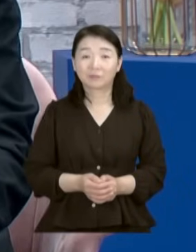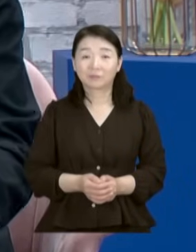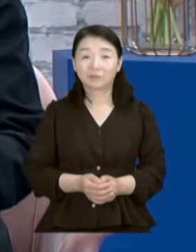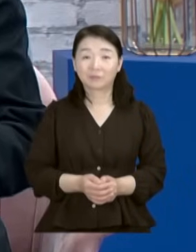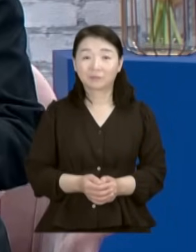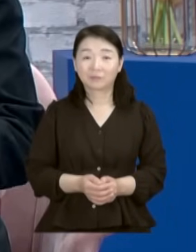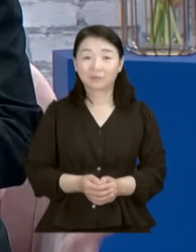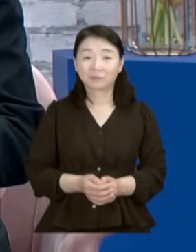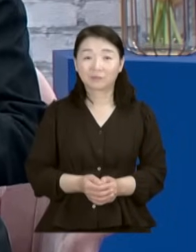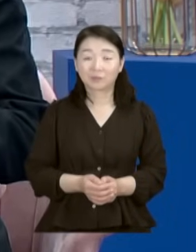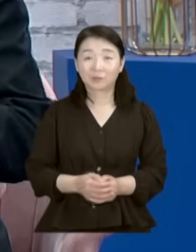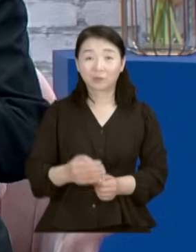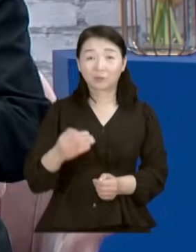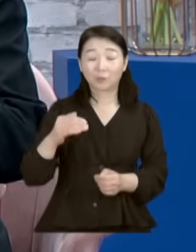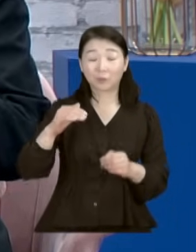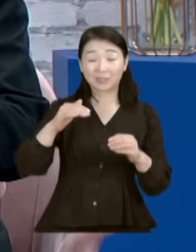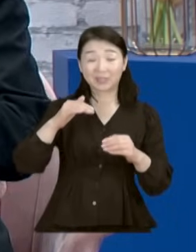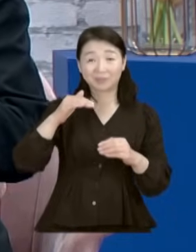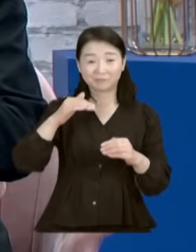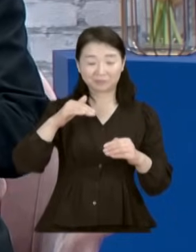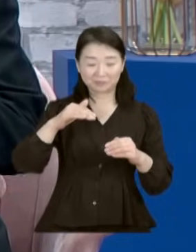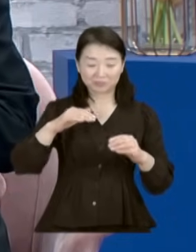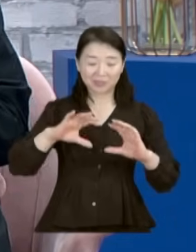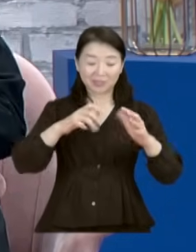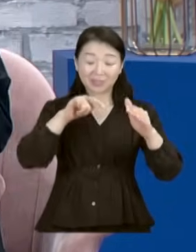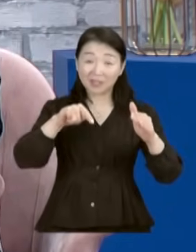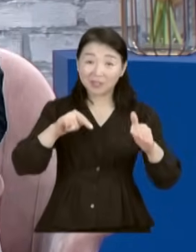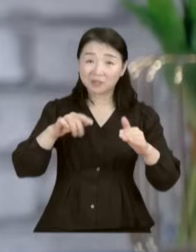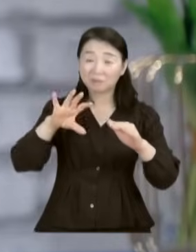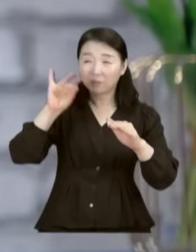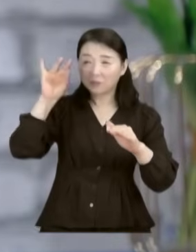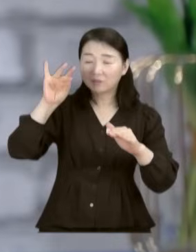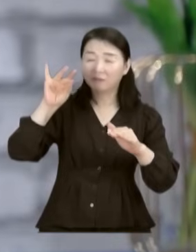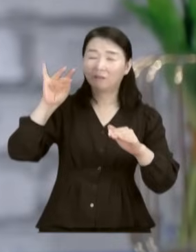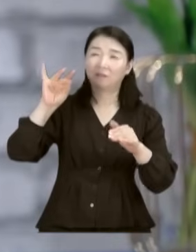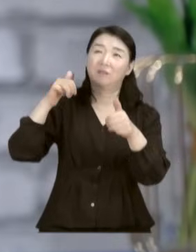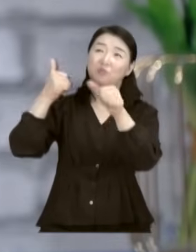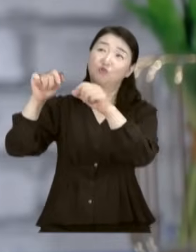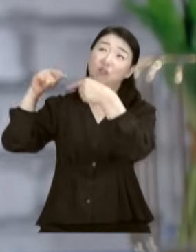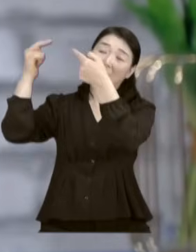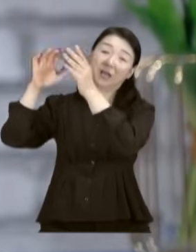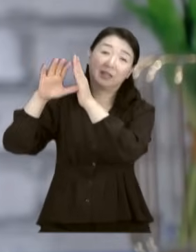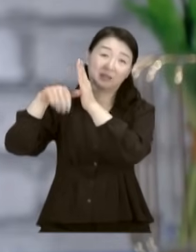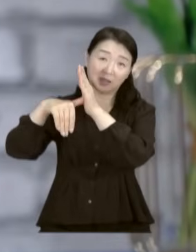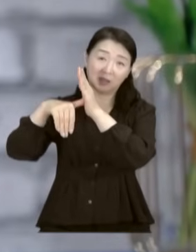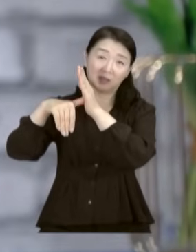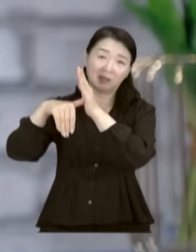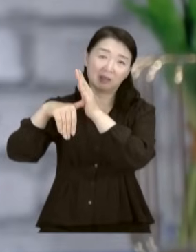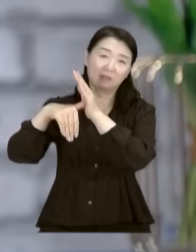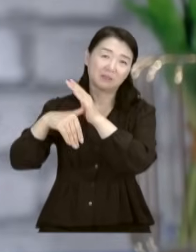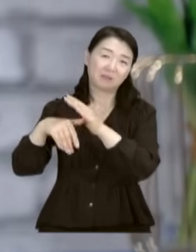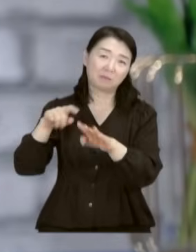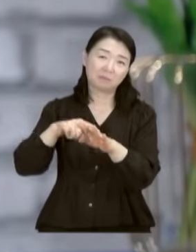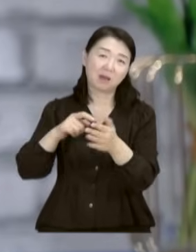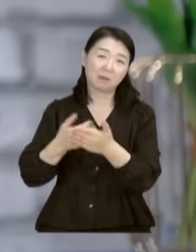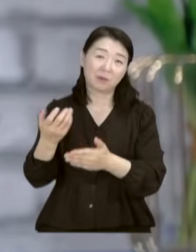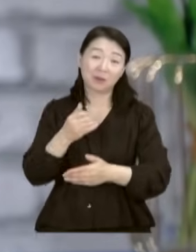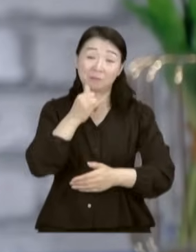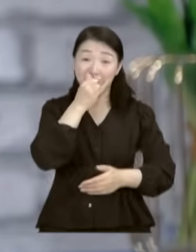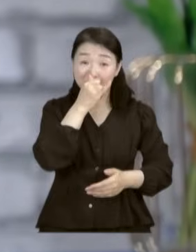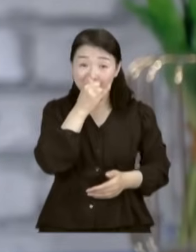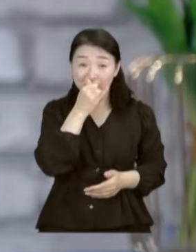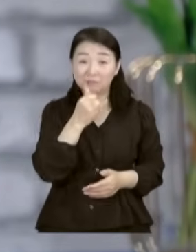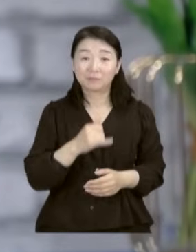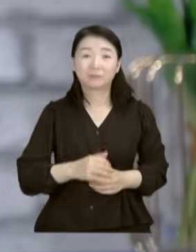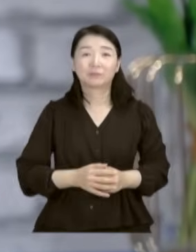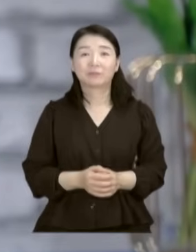그런데이 땅에서 그 먼저 보낼 때 부모님이 됐든 자식이 됐든 그때 그 아픔은 있어요